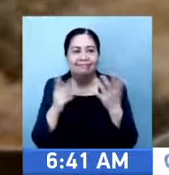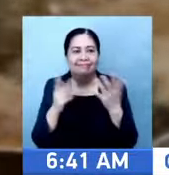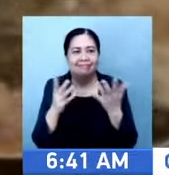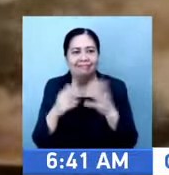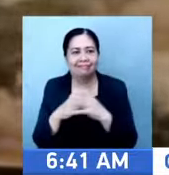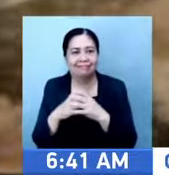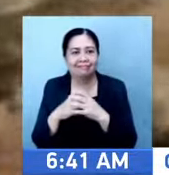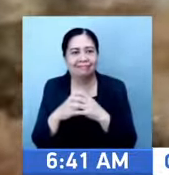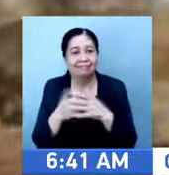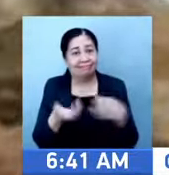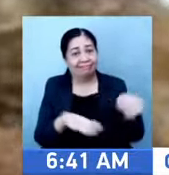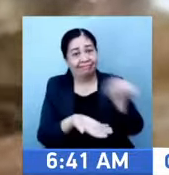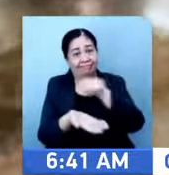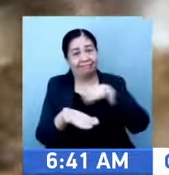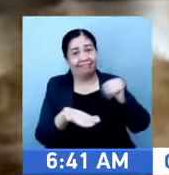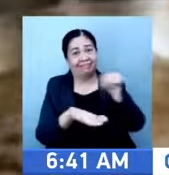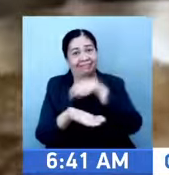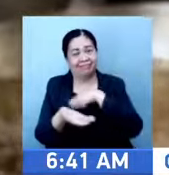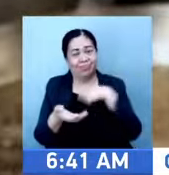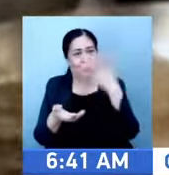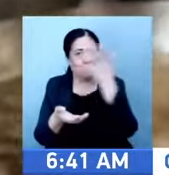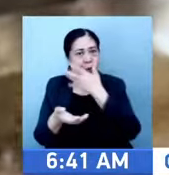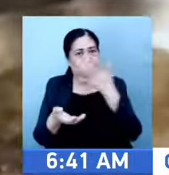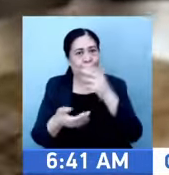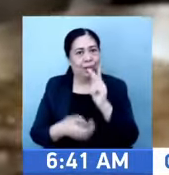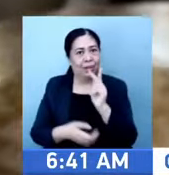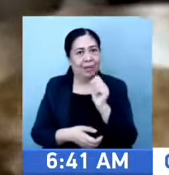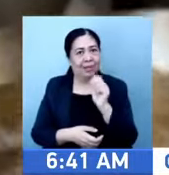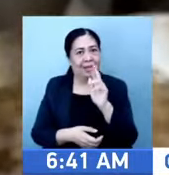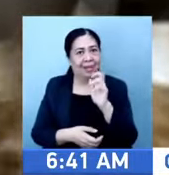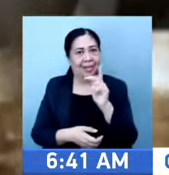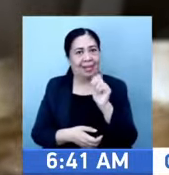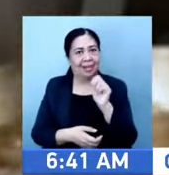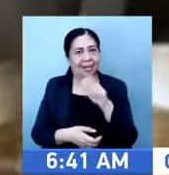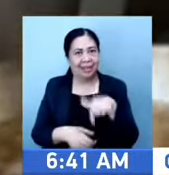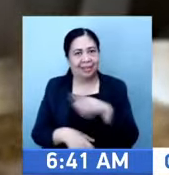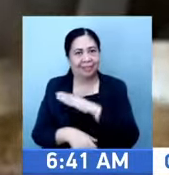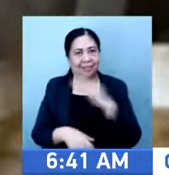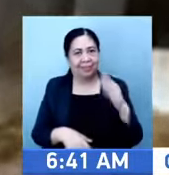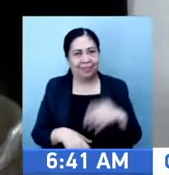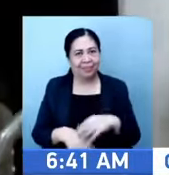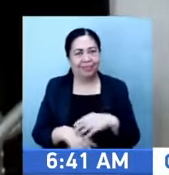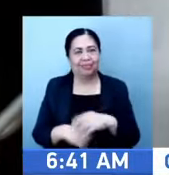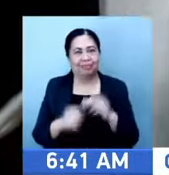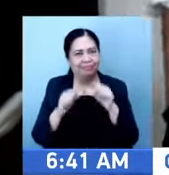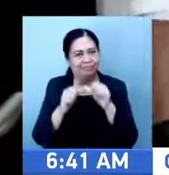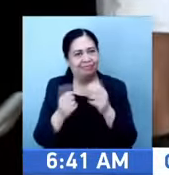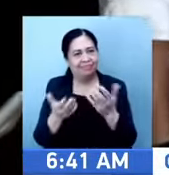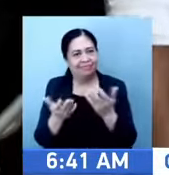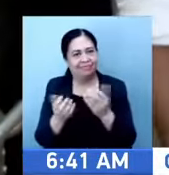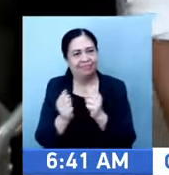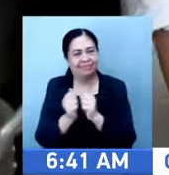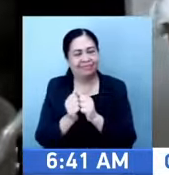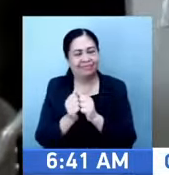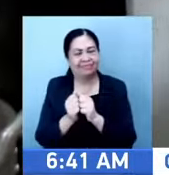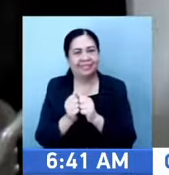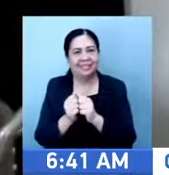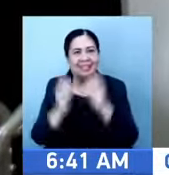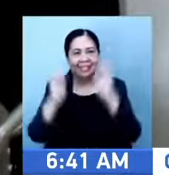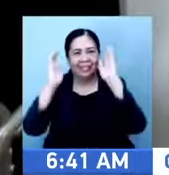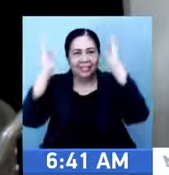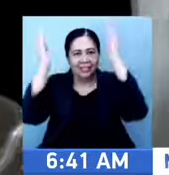yung ating overload kare-kare. Dito lang yan sa Binondo. At tuloy-tuloy lang yung food adventure natin. Kasama si Chef Monklong kasi mamaya,